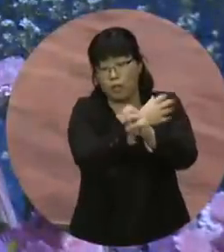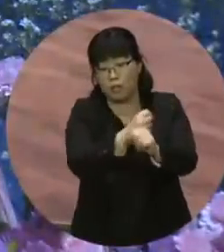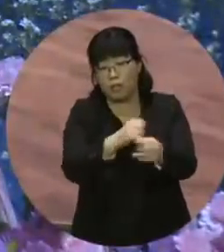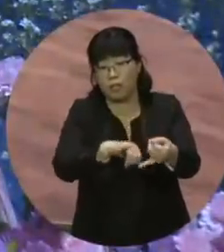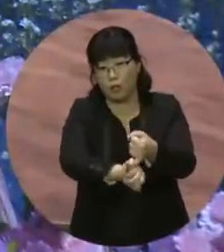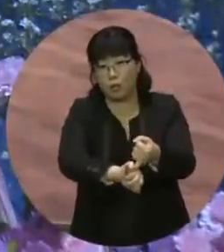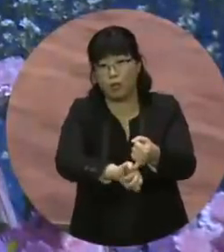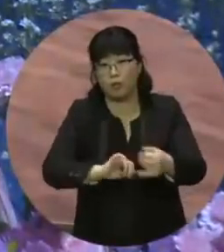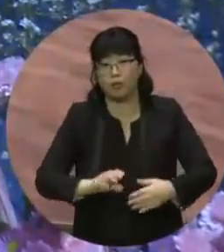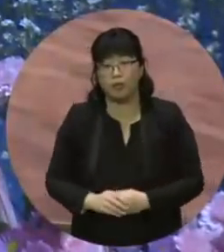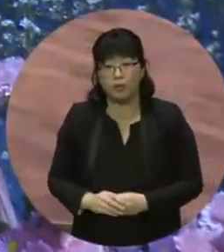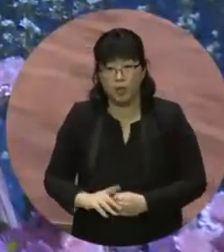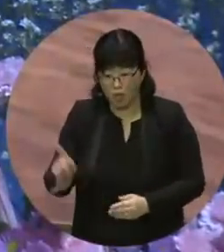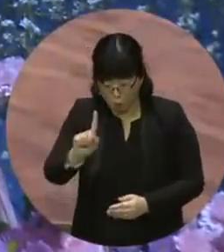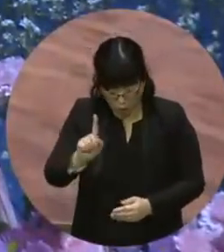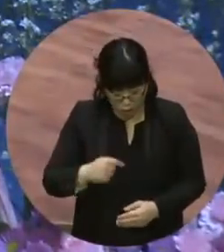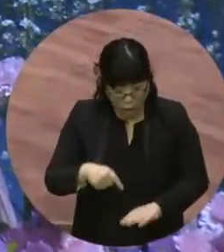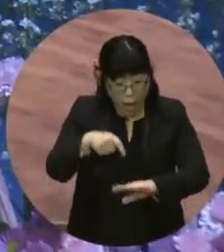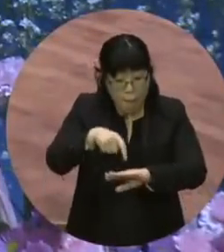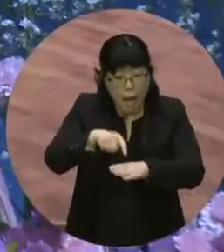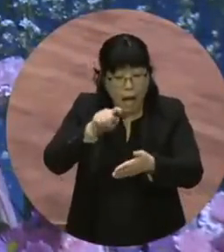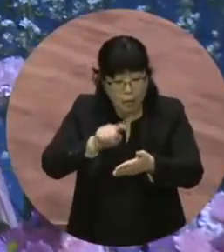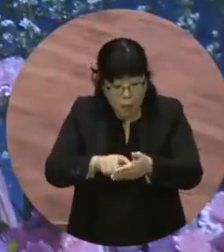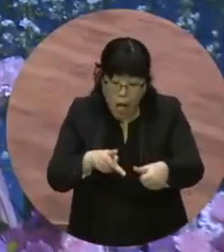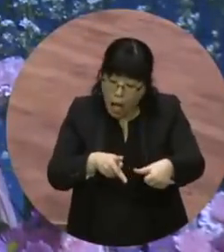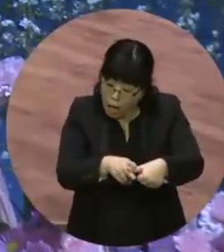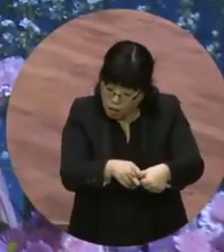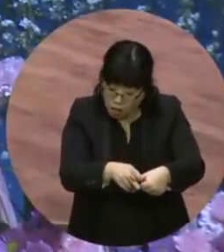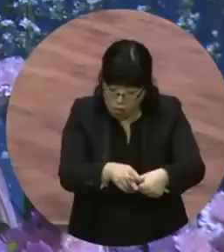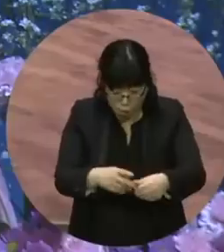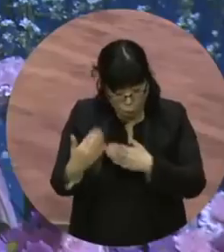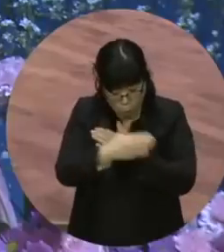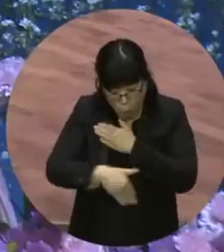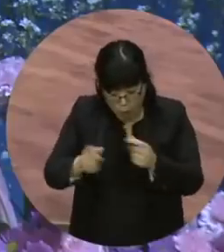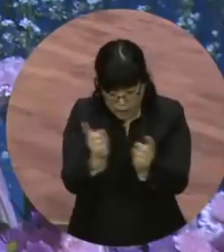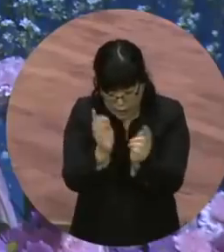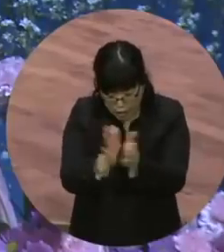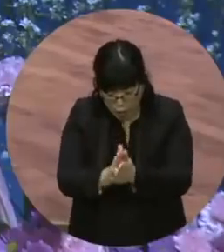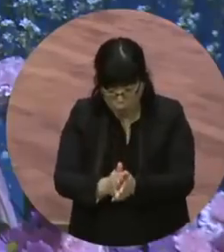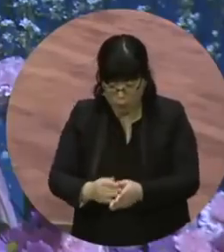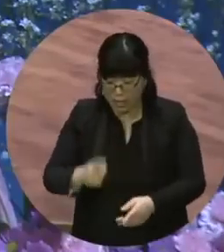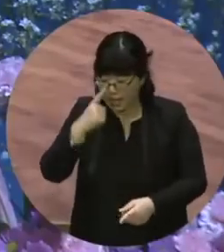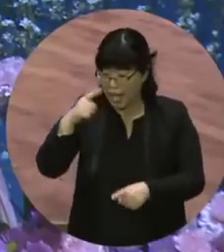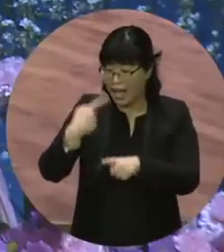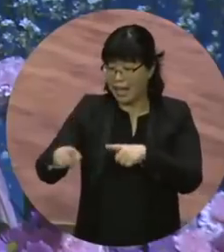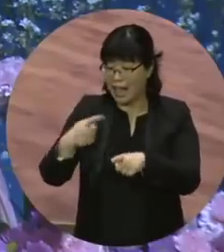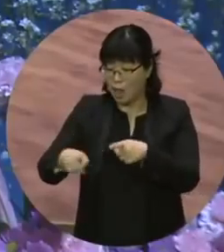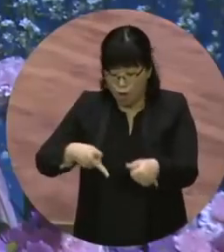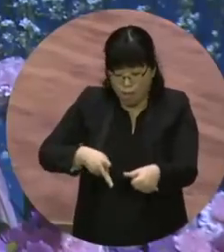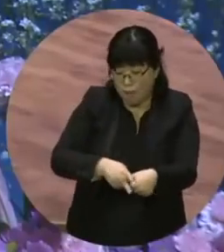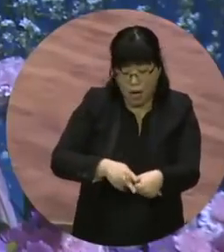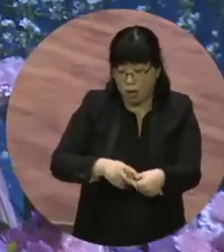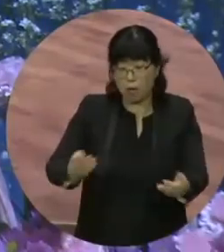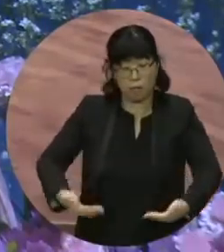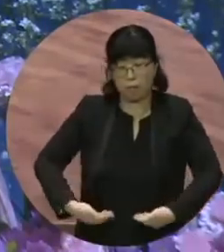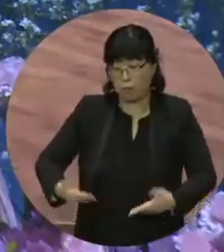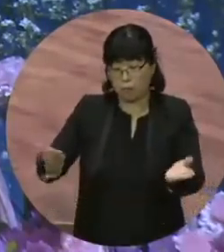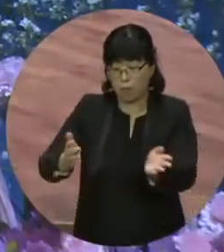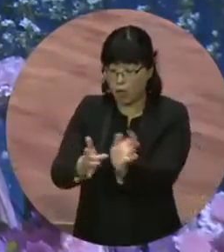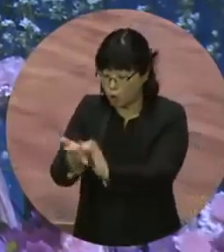마음에 할례를 베푸사, 마음에 할례였다고. 이 신명기에도, 자 구약 때도 그래, 구약부터 이미